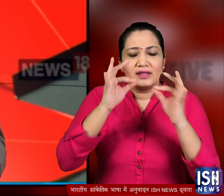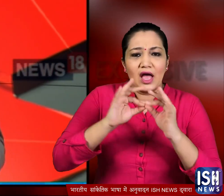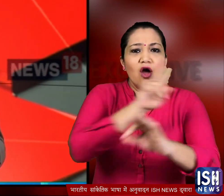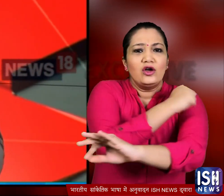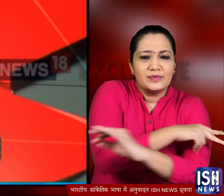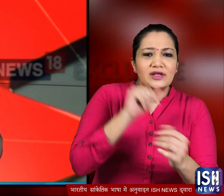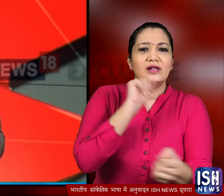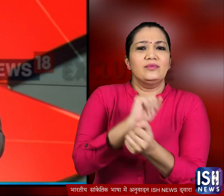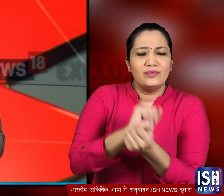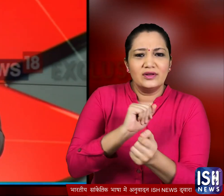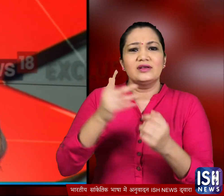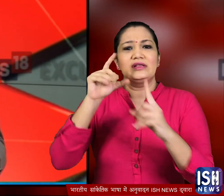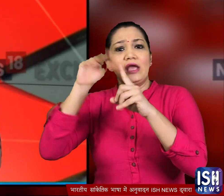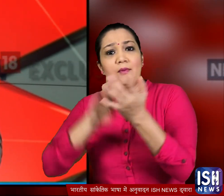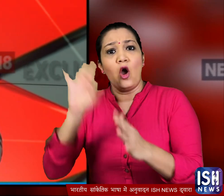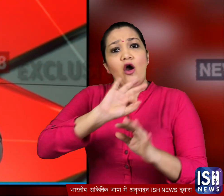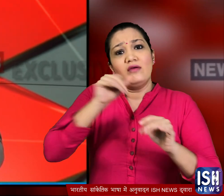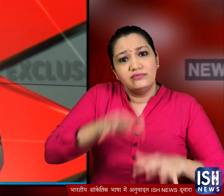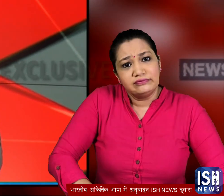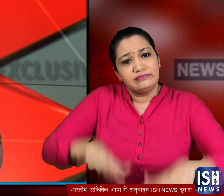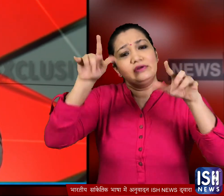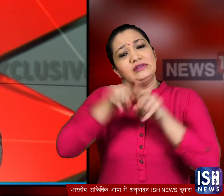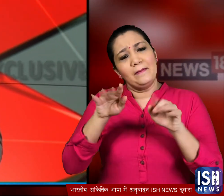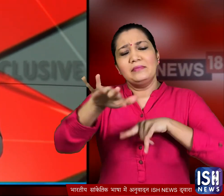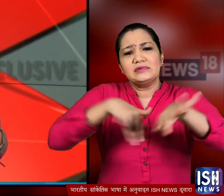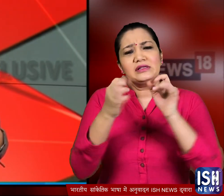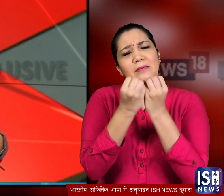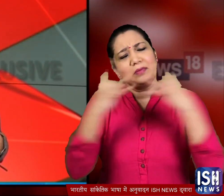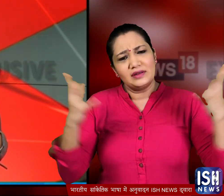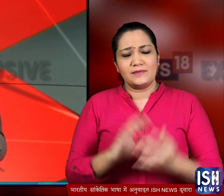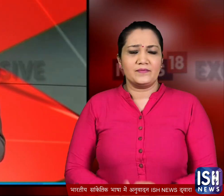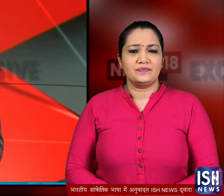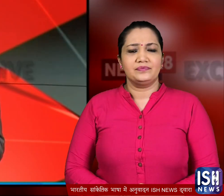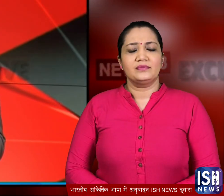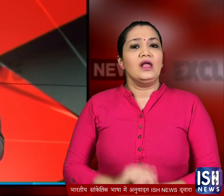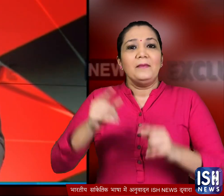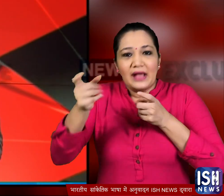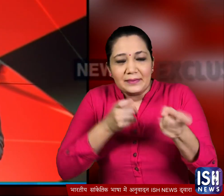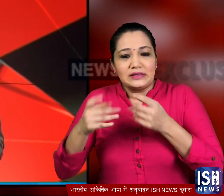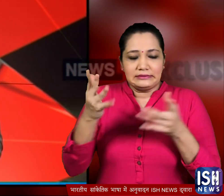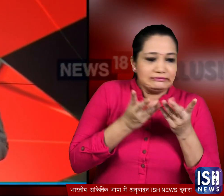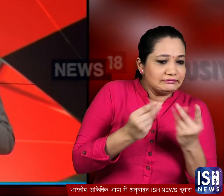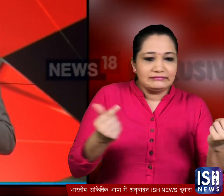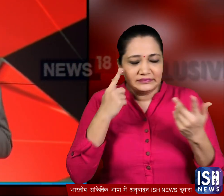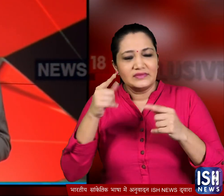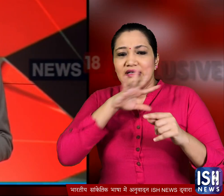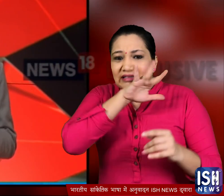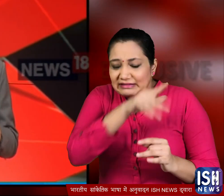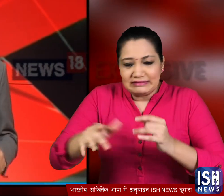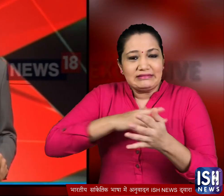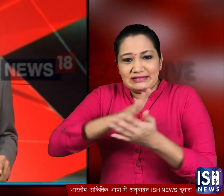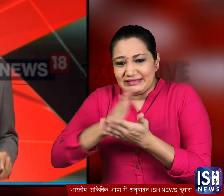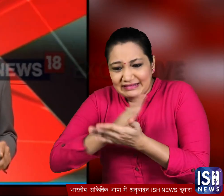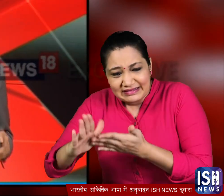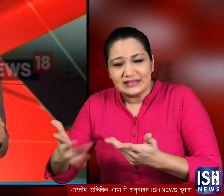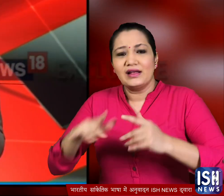में अस्पताल, थाना और डीएम का दफ्तर भी पानी पानी हो रहा है, जिसके लिए प्रशासन के पास कोई बहाना भी नहीं है, क्योंकि नालों को